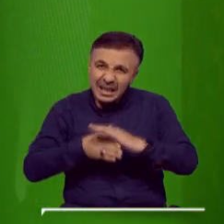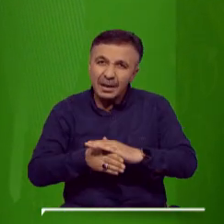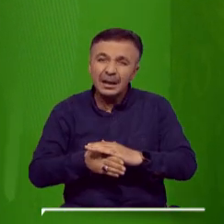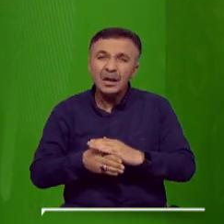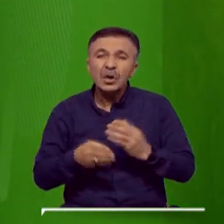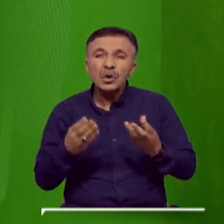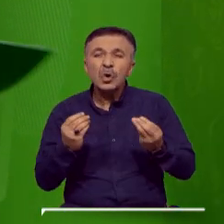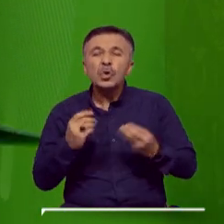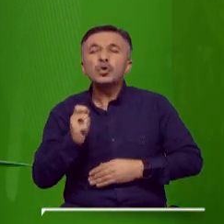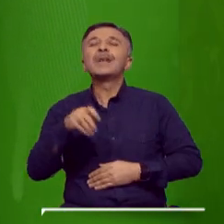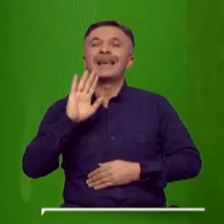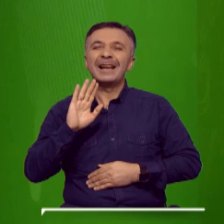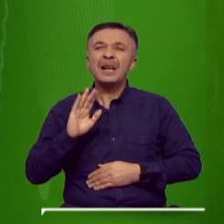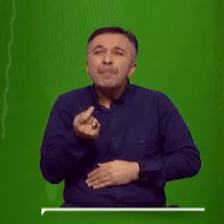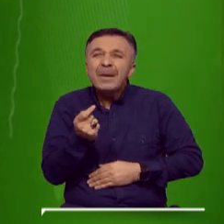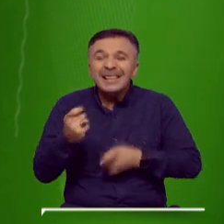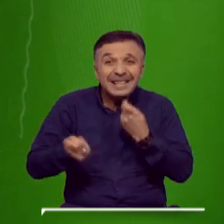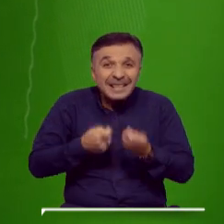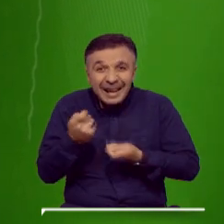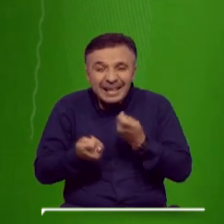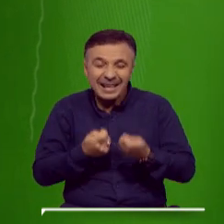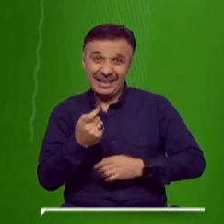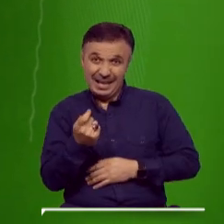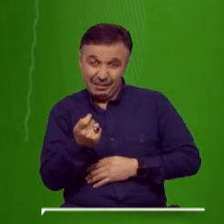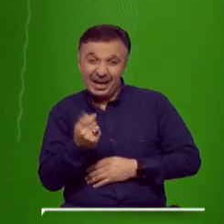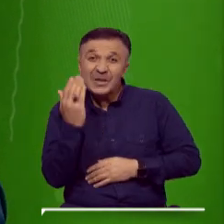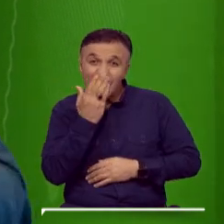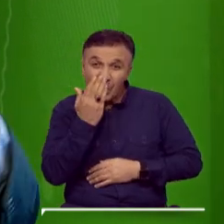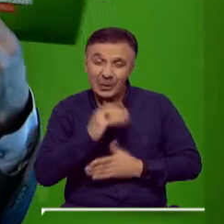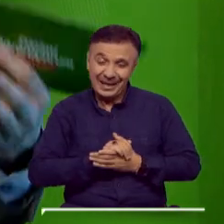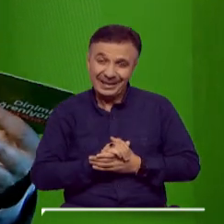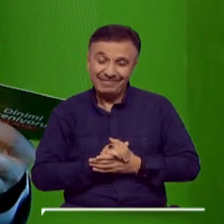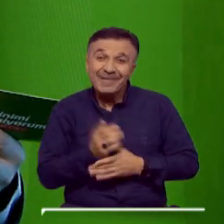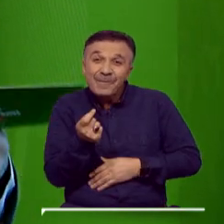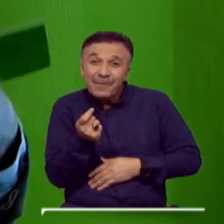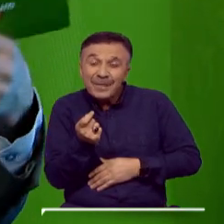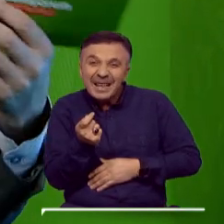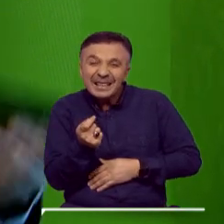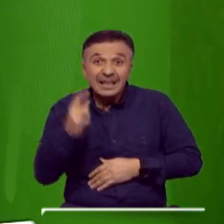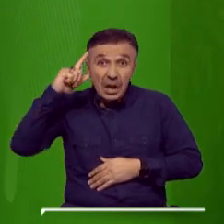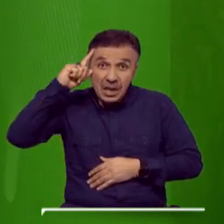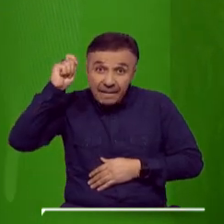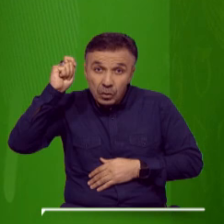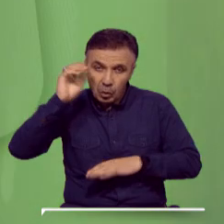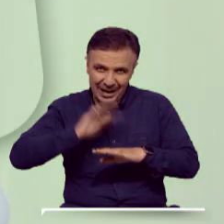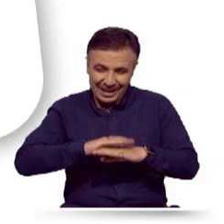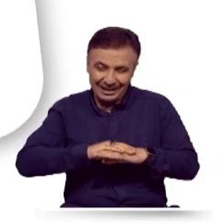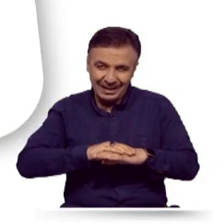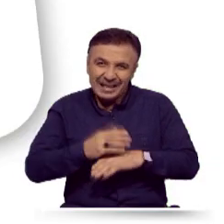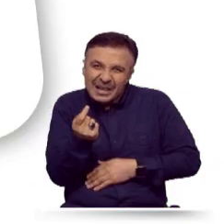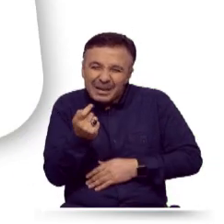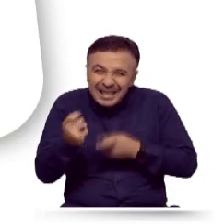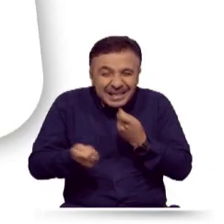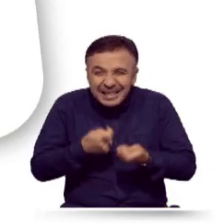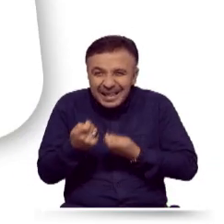değil. Biraz gayret edersek, biraz okursak, biraz tefekkür edersek, biraz